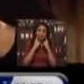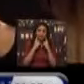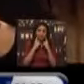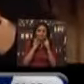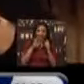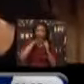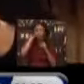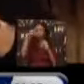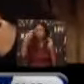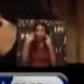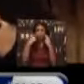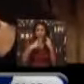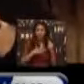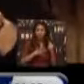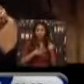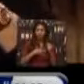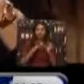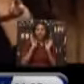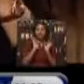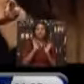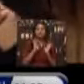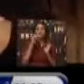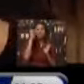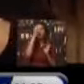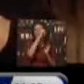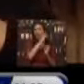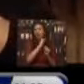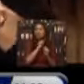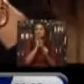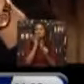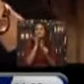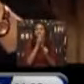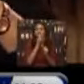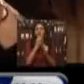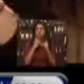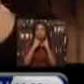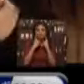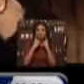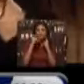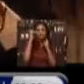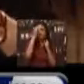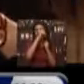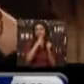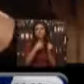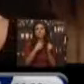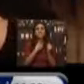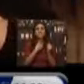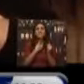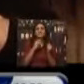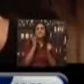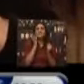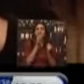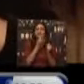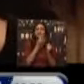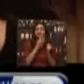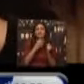تفضل تخبط في واحد كم خبطة لغاية ما عيط، لكن عشان اضحكك يعني او